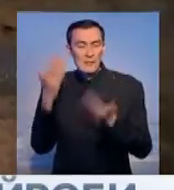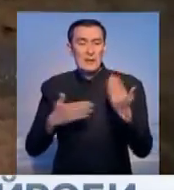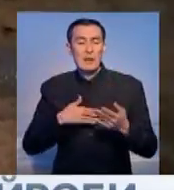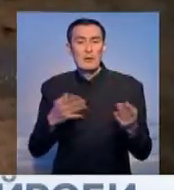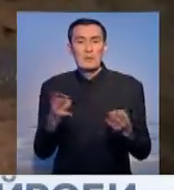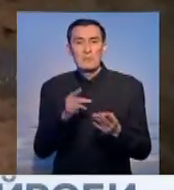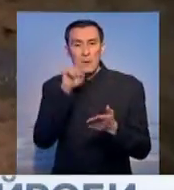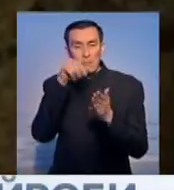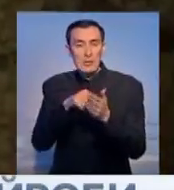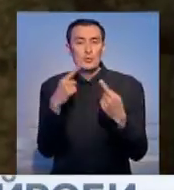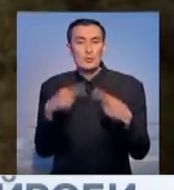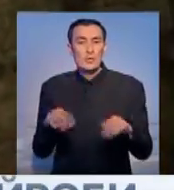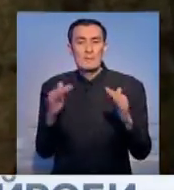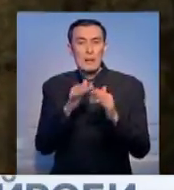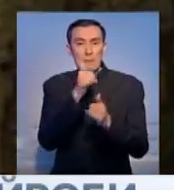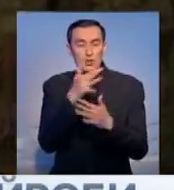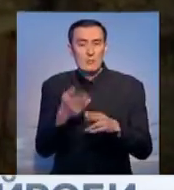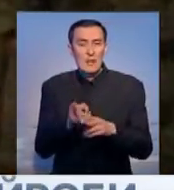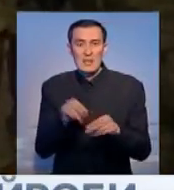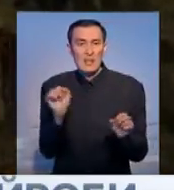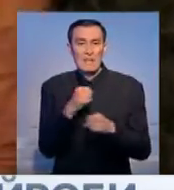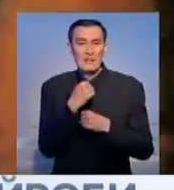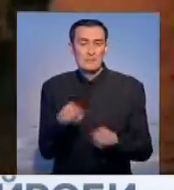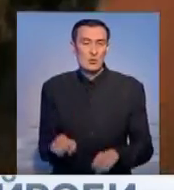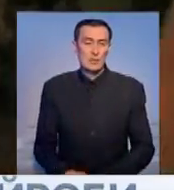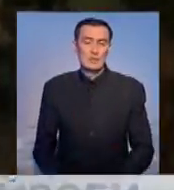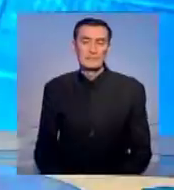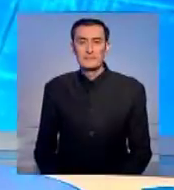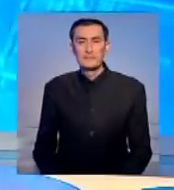не пробраться к другим. Это невозможно.